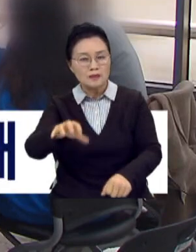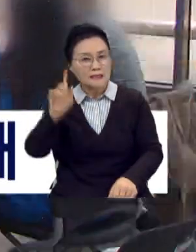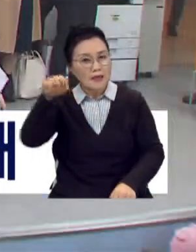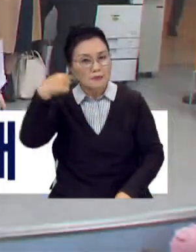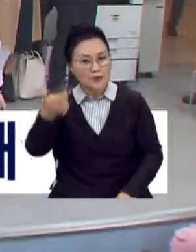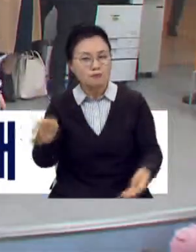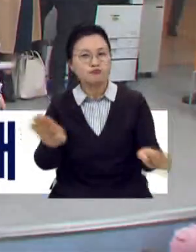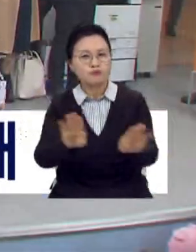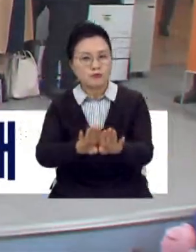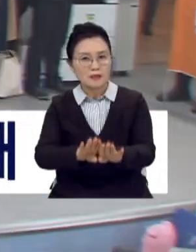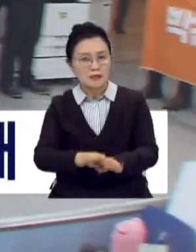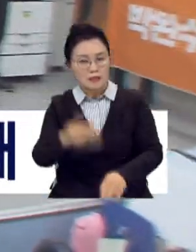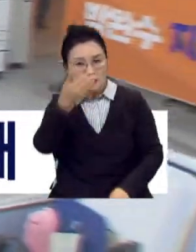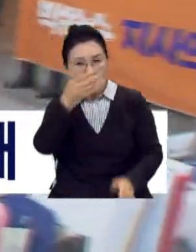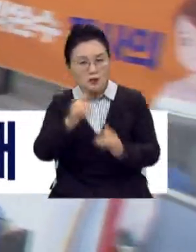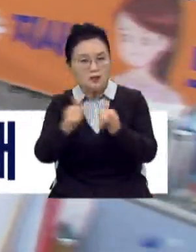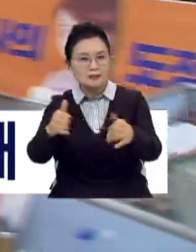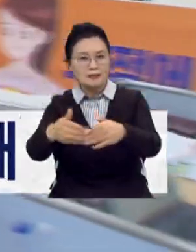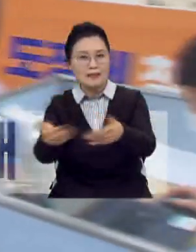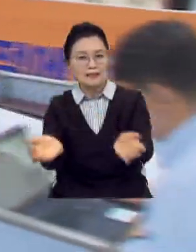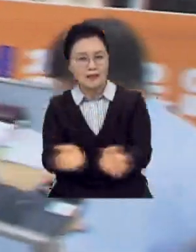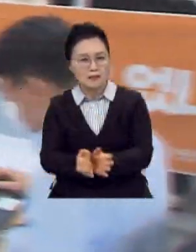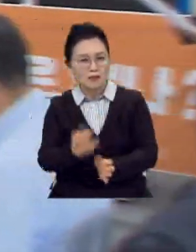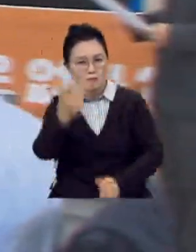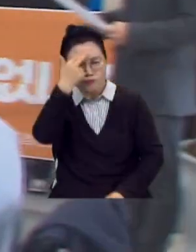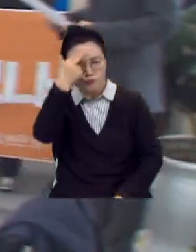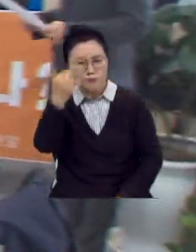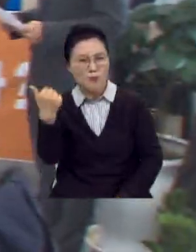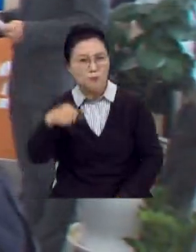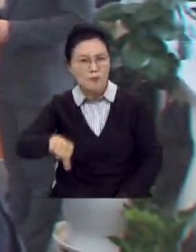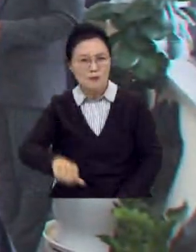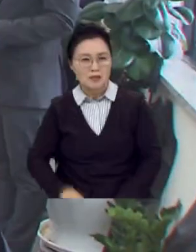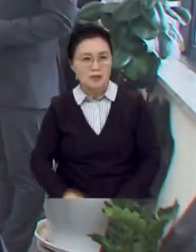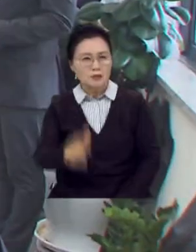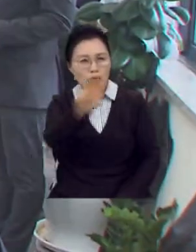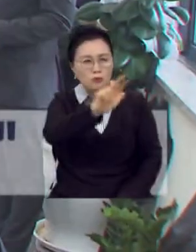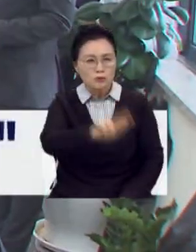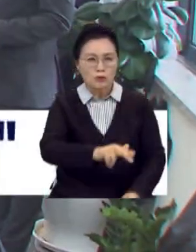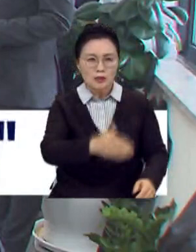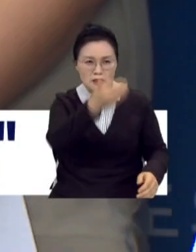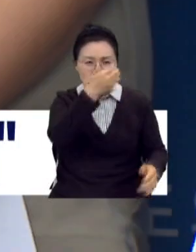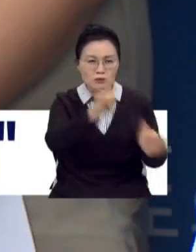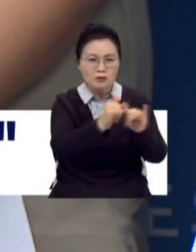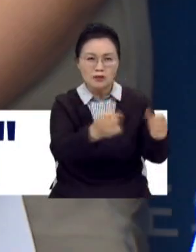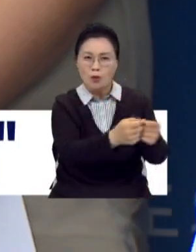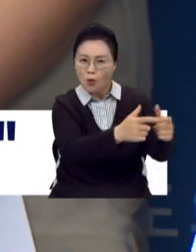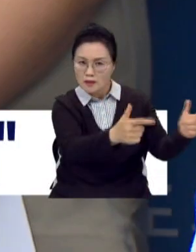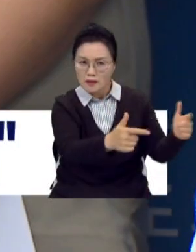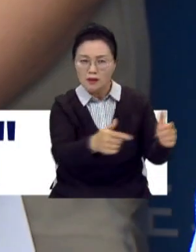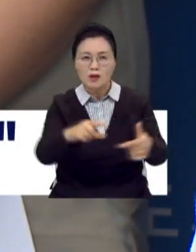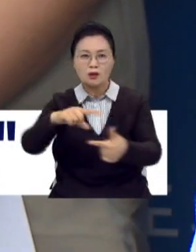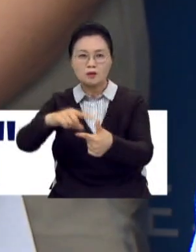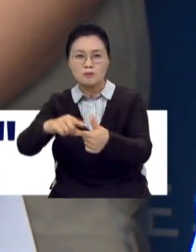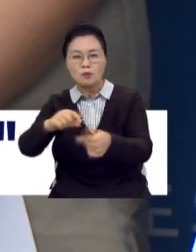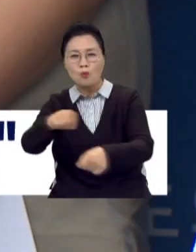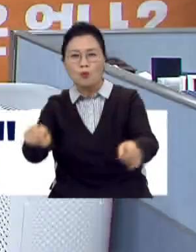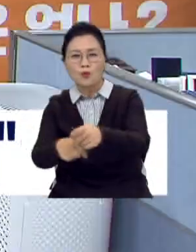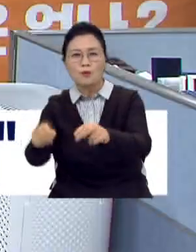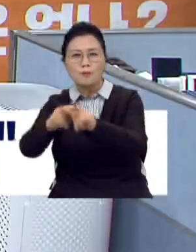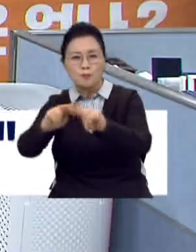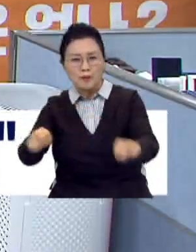닫게 됐습니다 청년단체는 반발합니다 전국적으로 확대되는 청년센터가 경남에서는 오히려